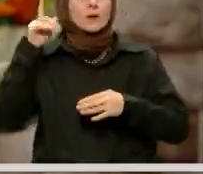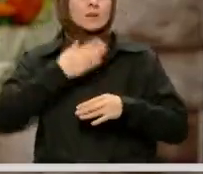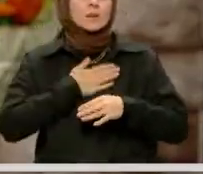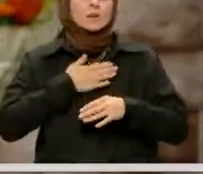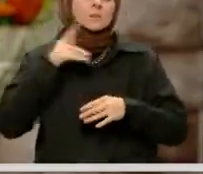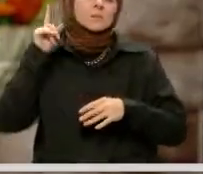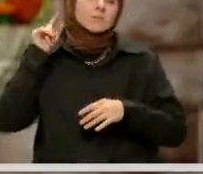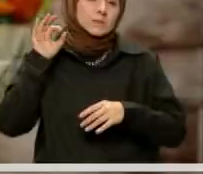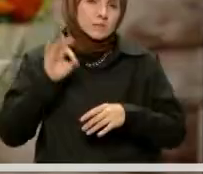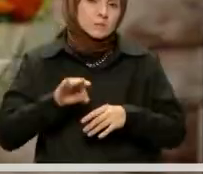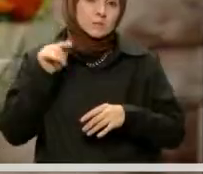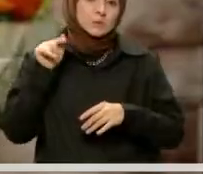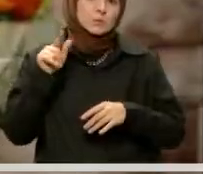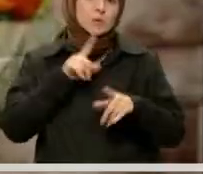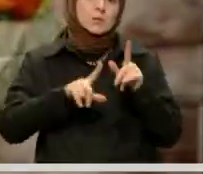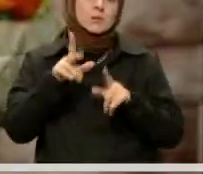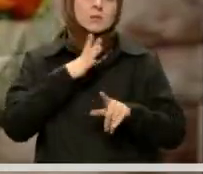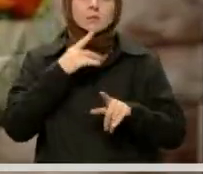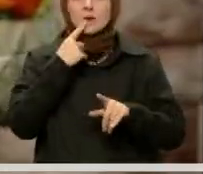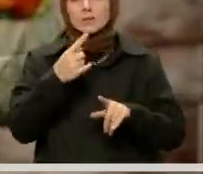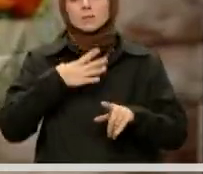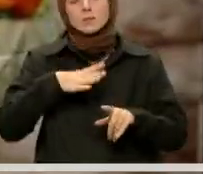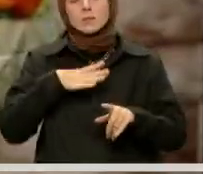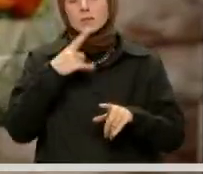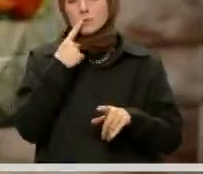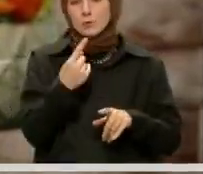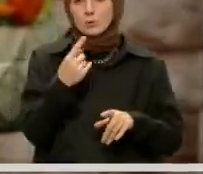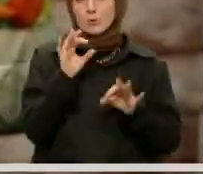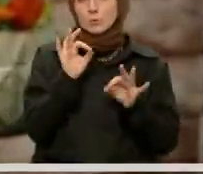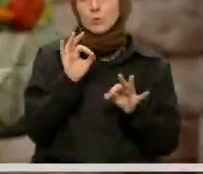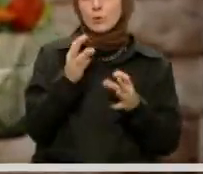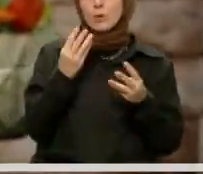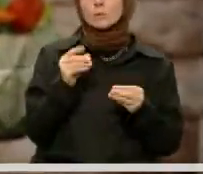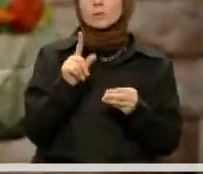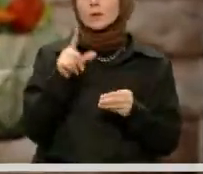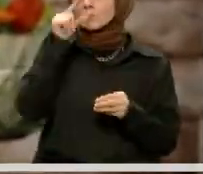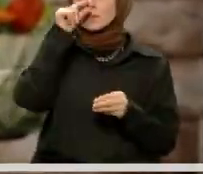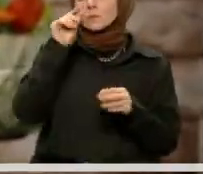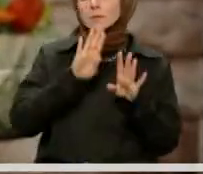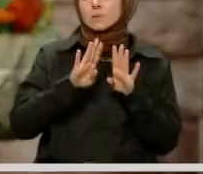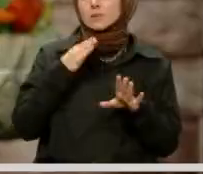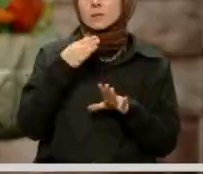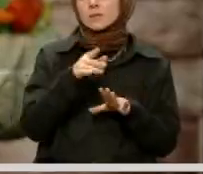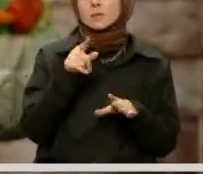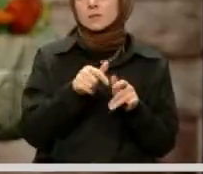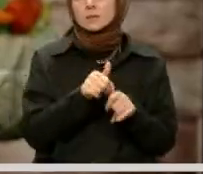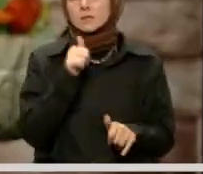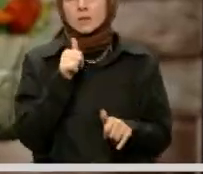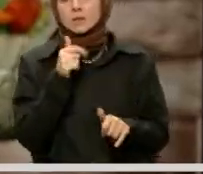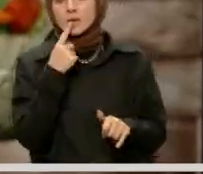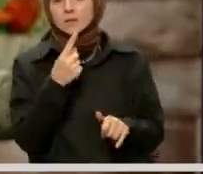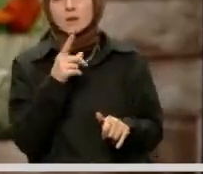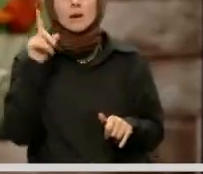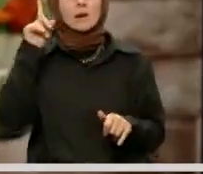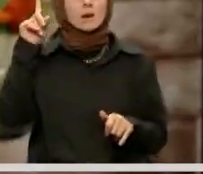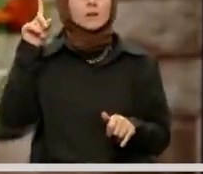arz ediyoruz. İsteklerimizi söylüyoruz. Şimdi bu şekilde kimin kapısını çaldığınızda sizi geri çevirdi? Alemden Rabbi sizi